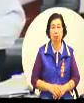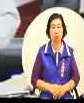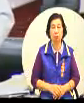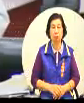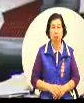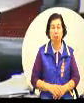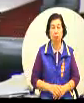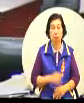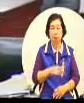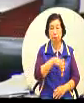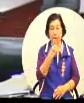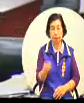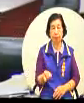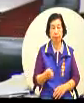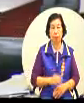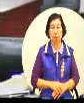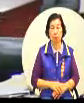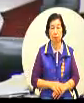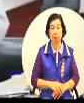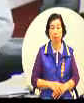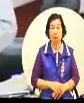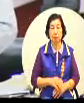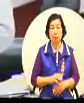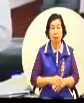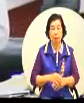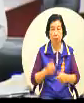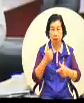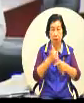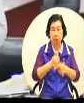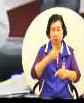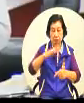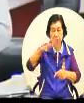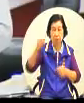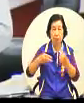下一个议题，建山里。那